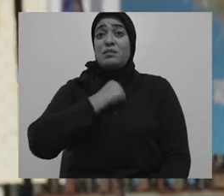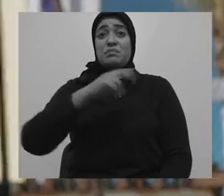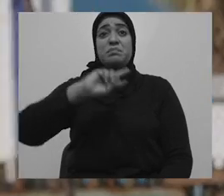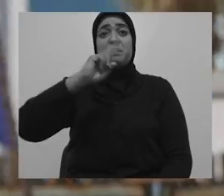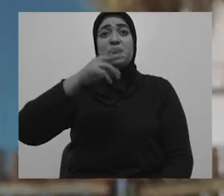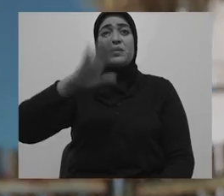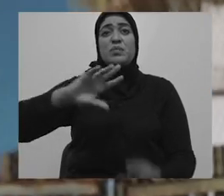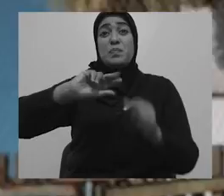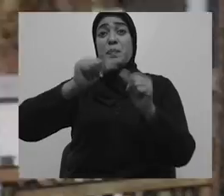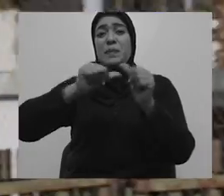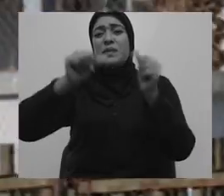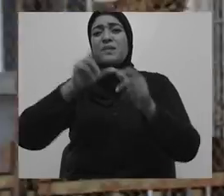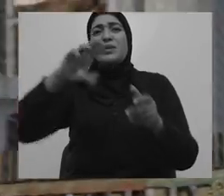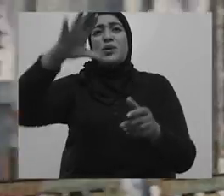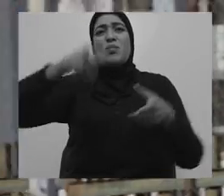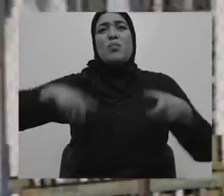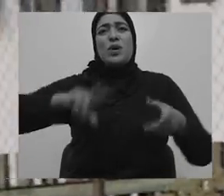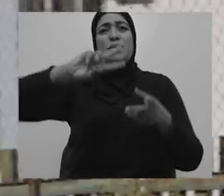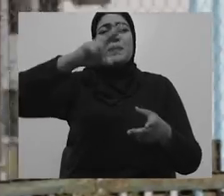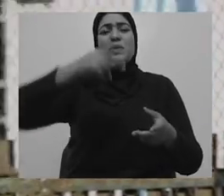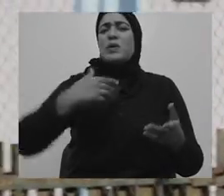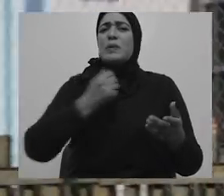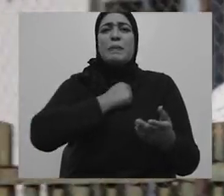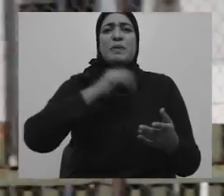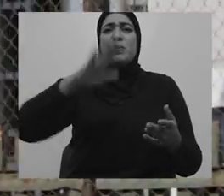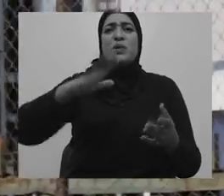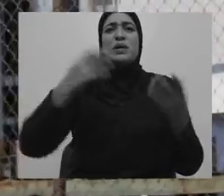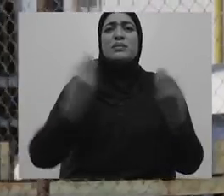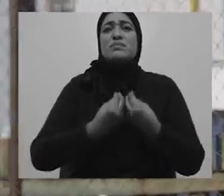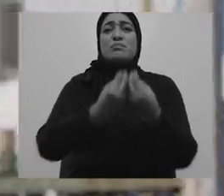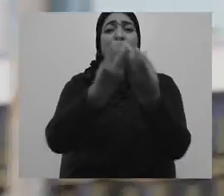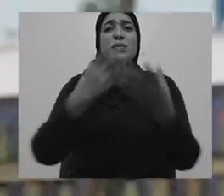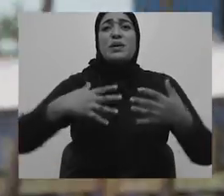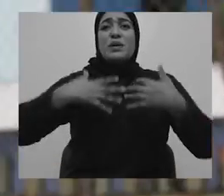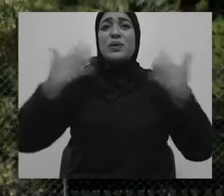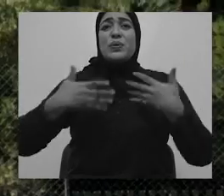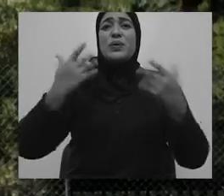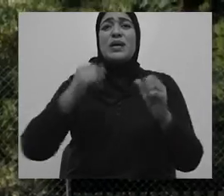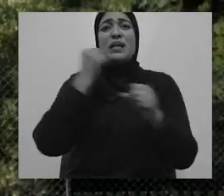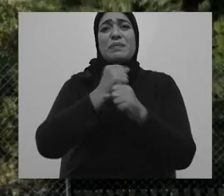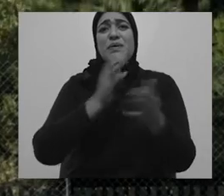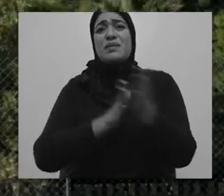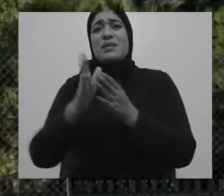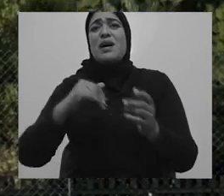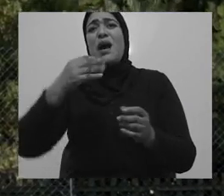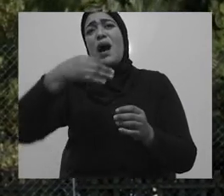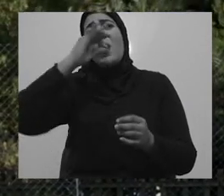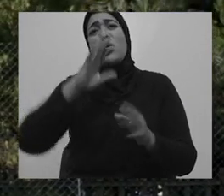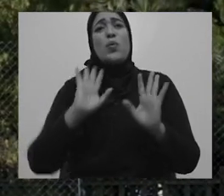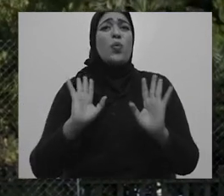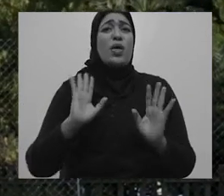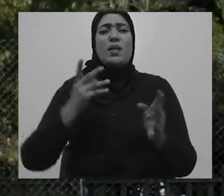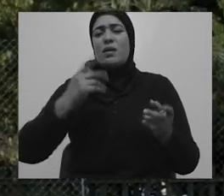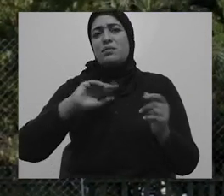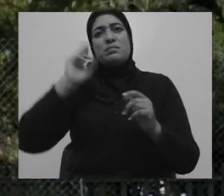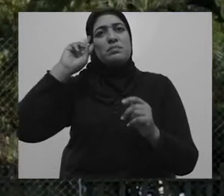Au fil du temps, les enquêteurs, qui ne se connaissaient pas pour la plupart entre eux, commençaient à tisser des liens. Prenaient des cafés